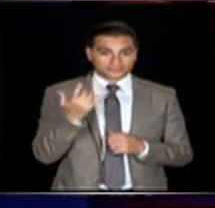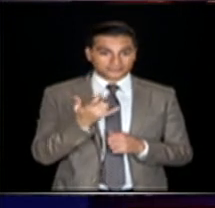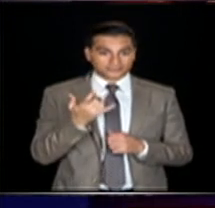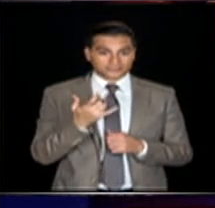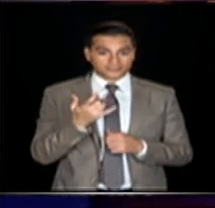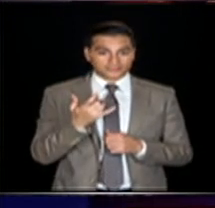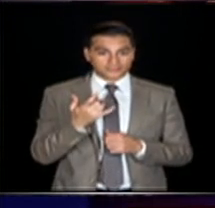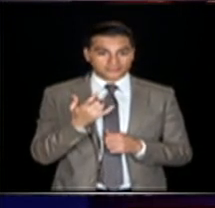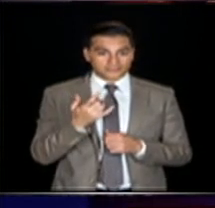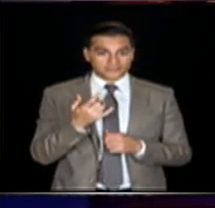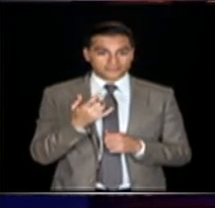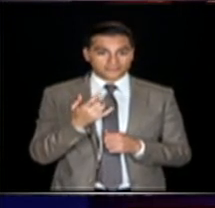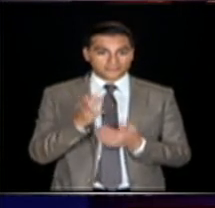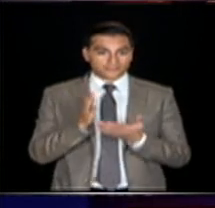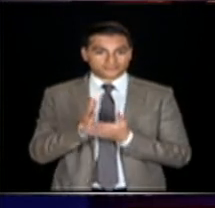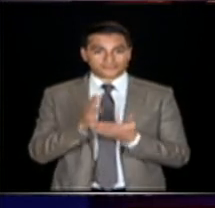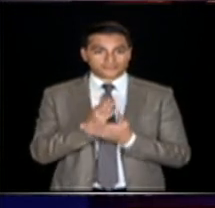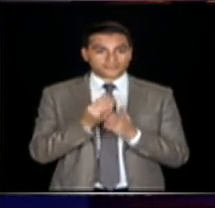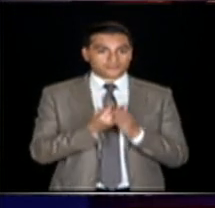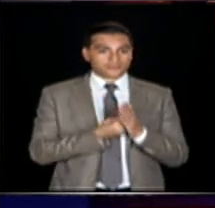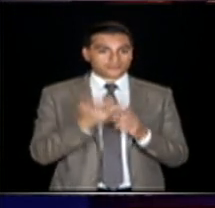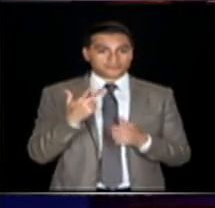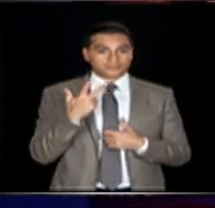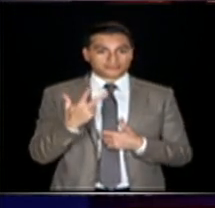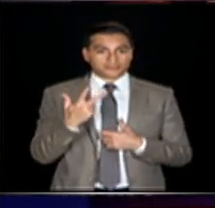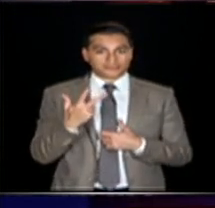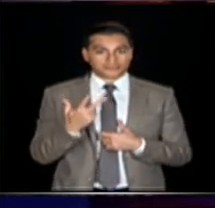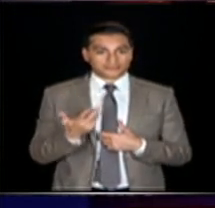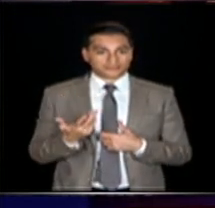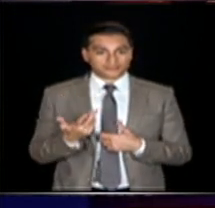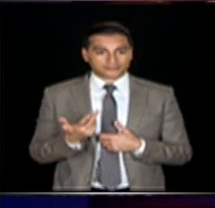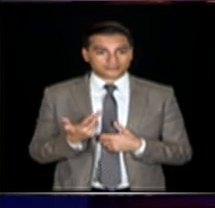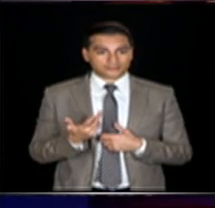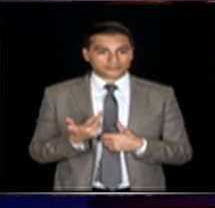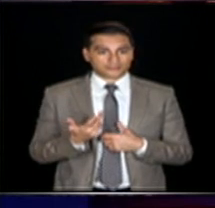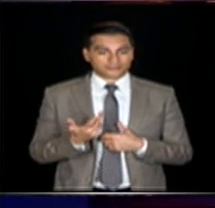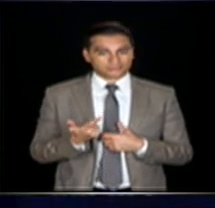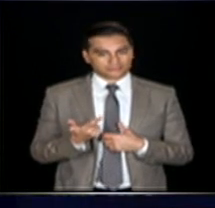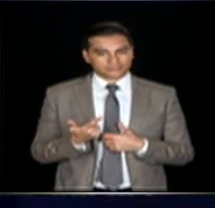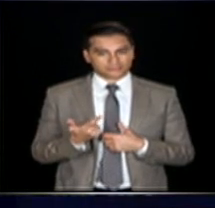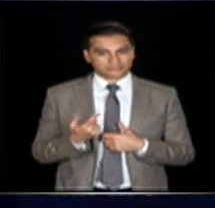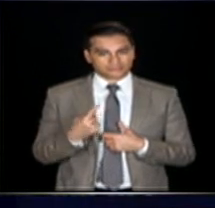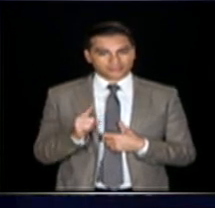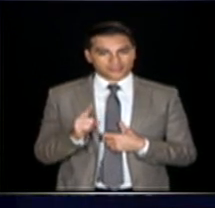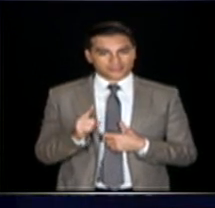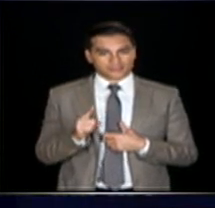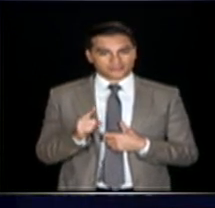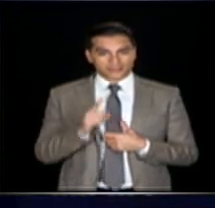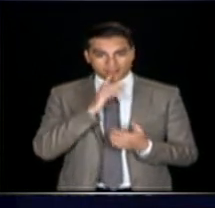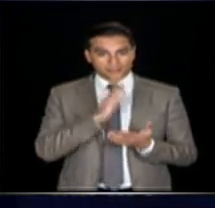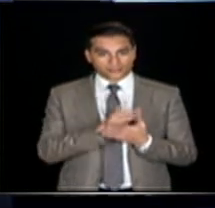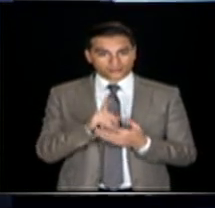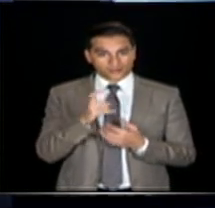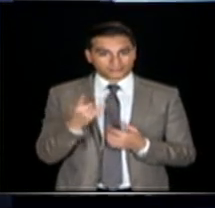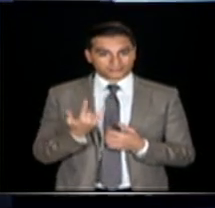يوغوسلافيا، صربيا، مونتينيجرو، صربيا. ماشي مع التفكك يعني، بنذاكر، بيذاكر تاريخ. حاجة مبهرة الحقيقة. السؤال ما